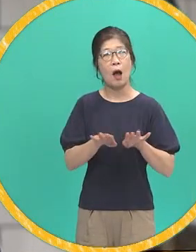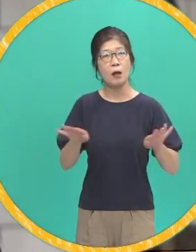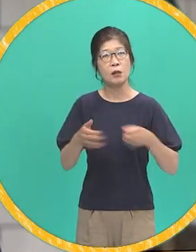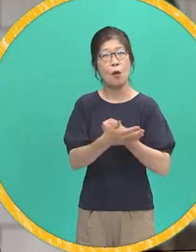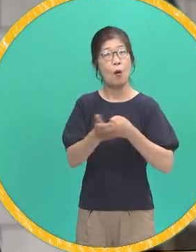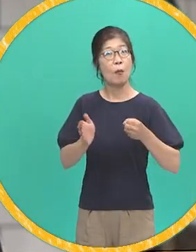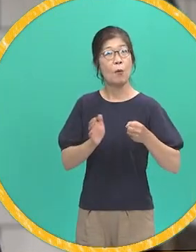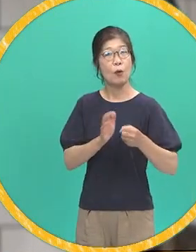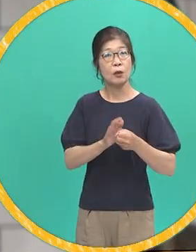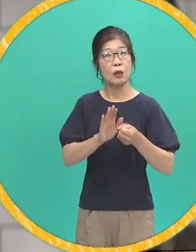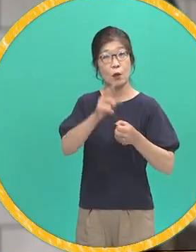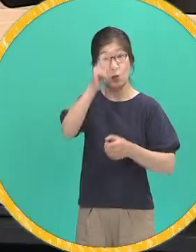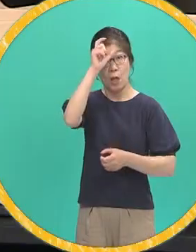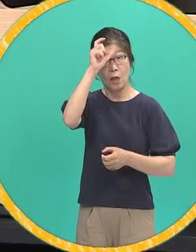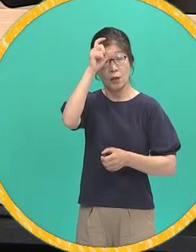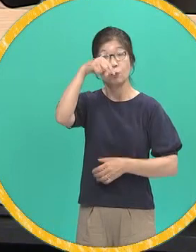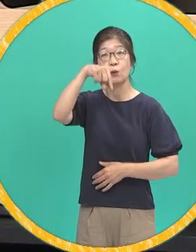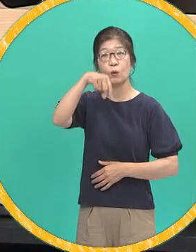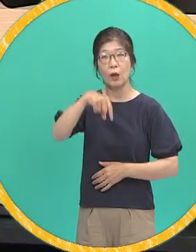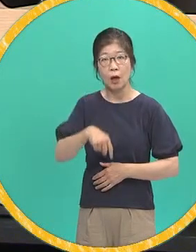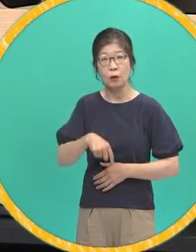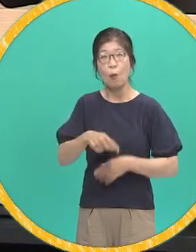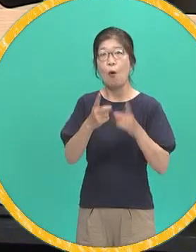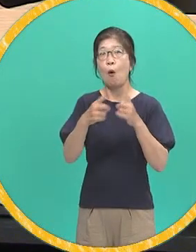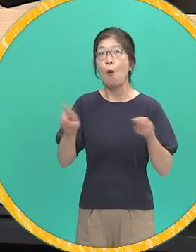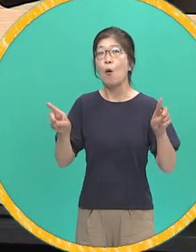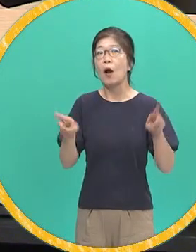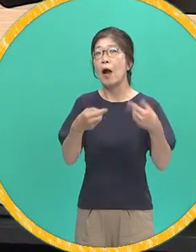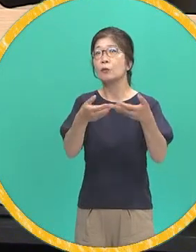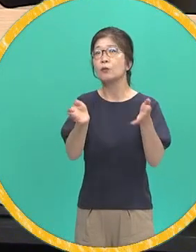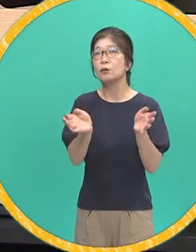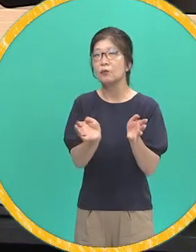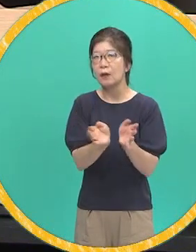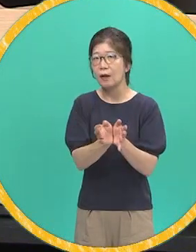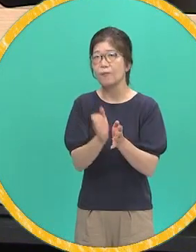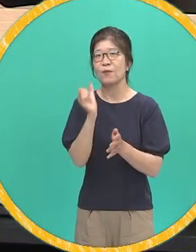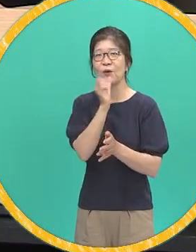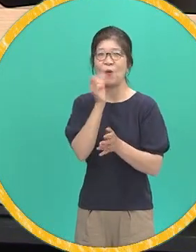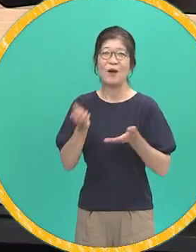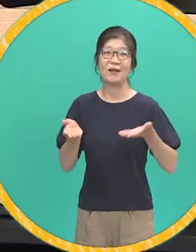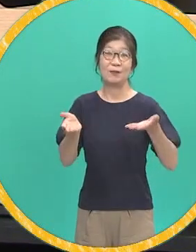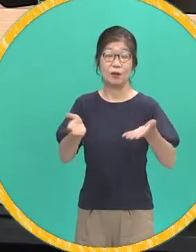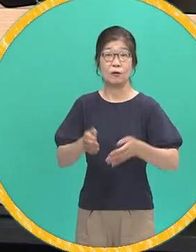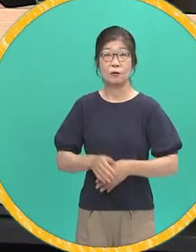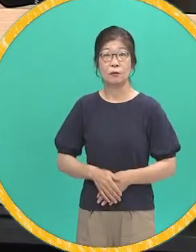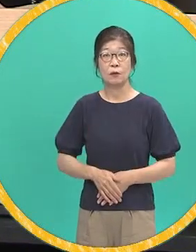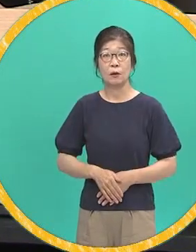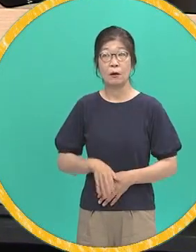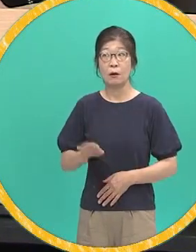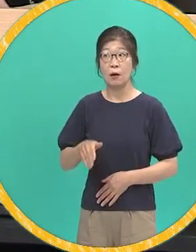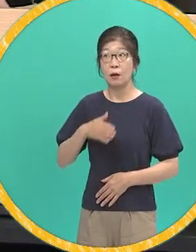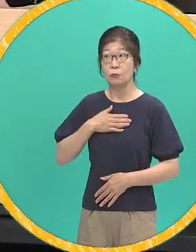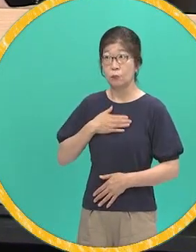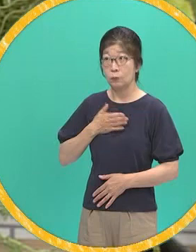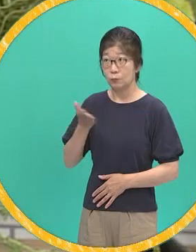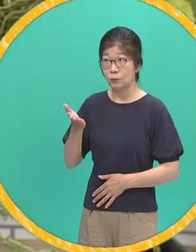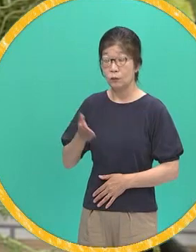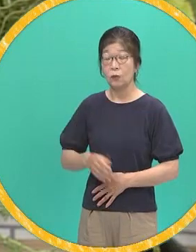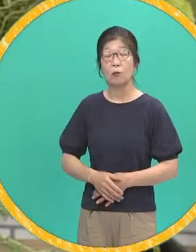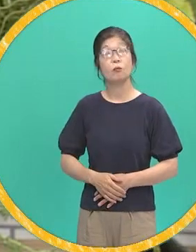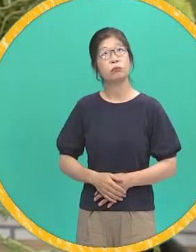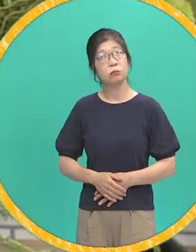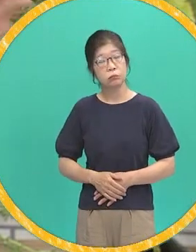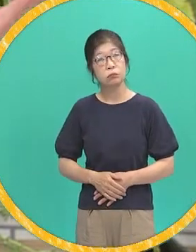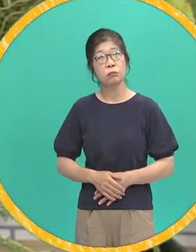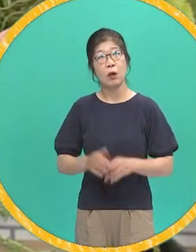県警察の中でも警察音楽隊に注目をしたいと思いますがご覧になられたことあります演奏